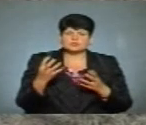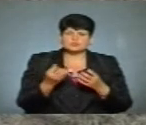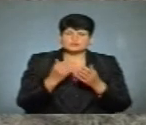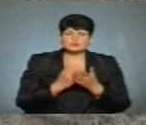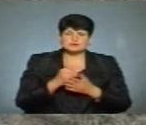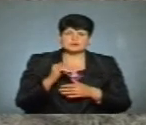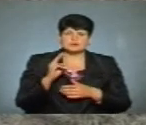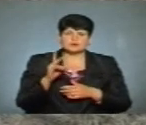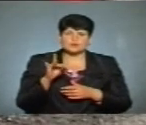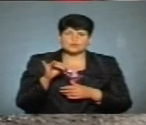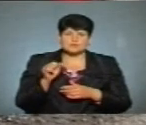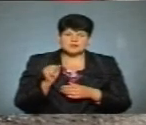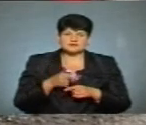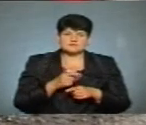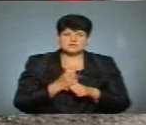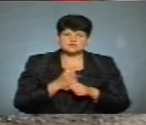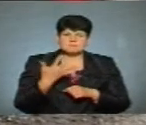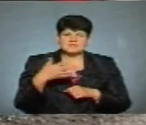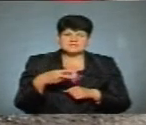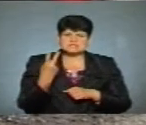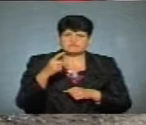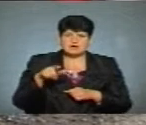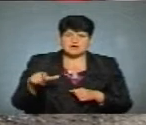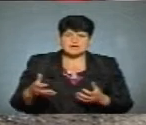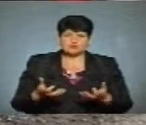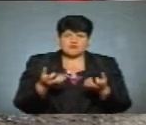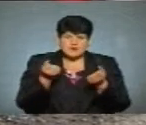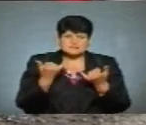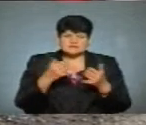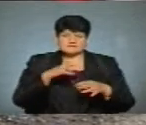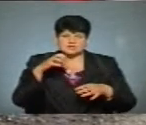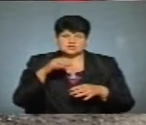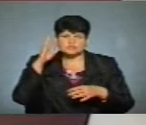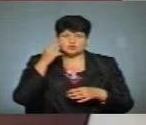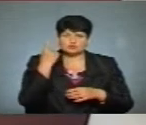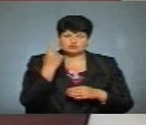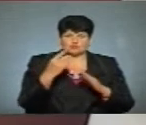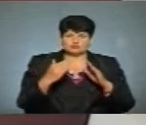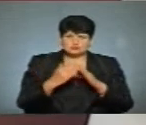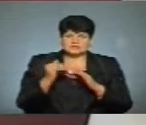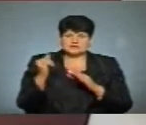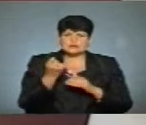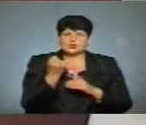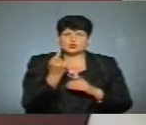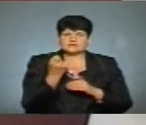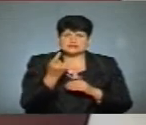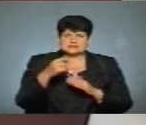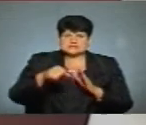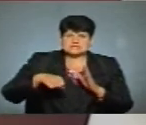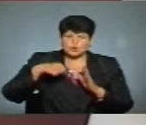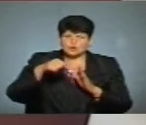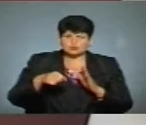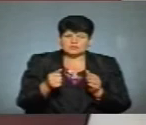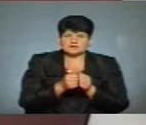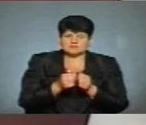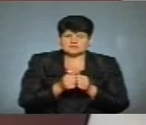Ірини Крупи, там працюють 52 рятувальники. Наразі відкачали воду з одного будинку та 11 колодязів і